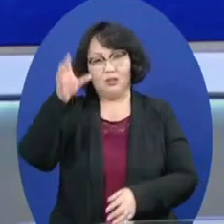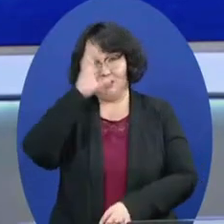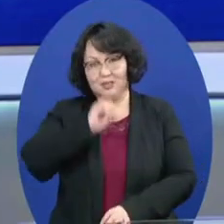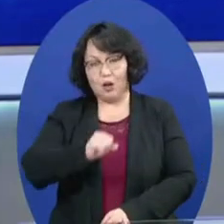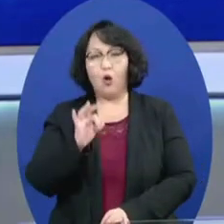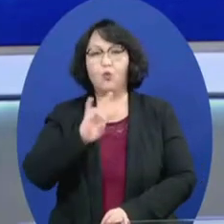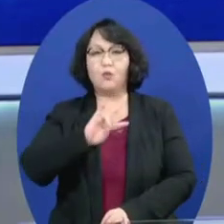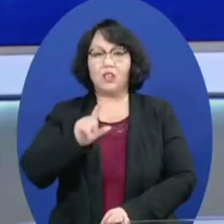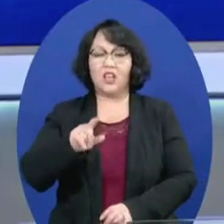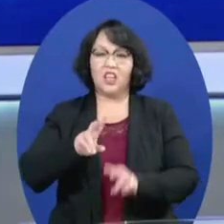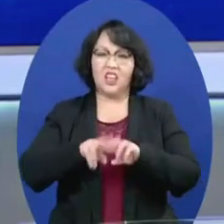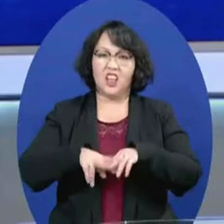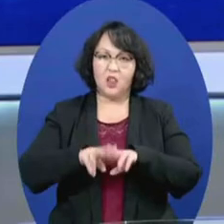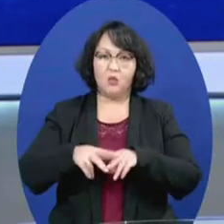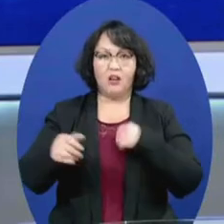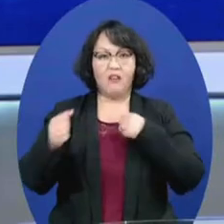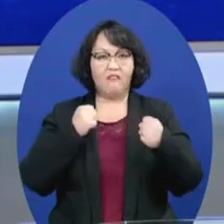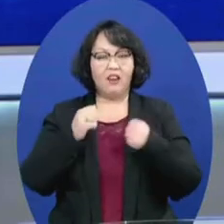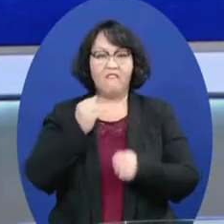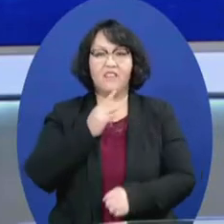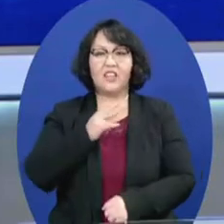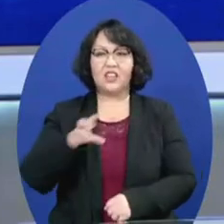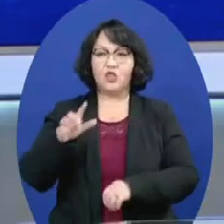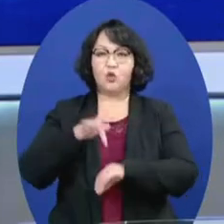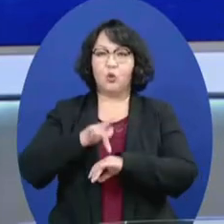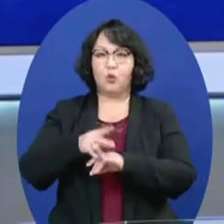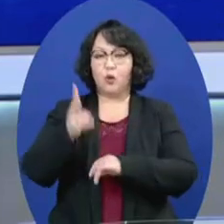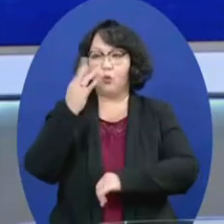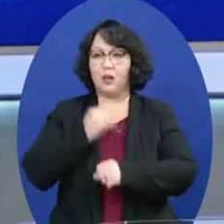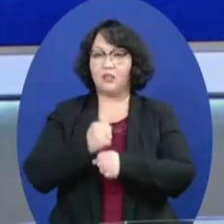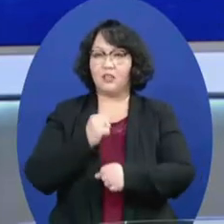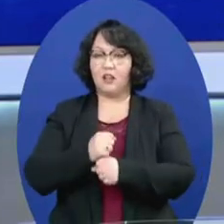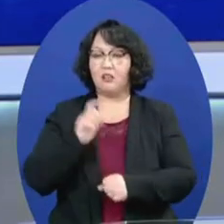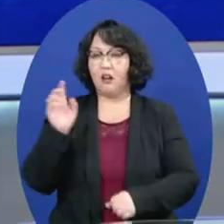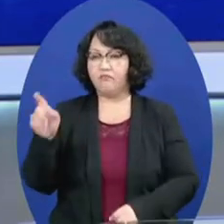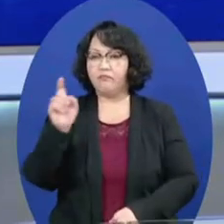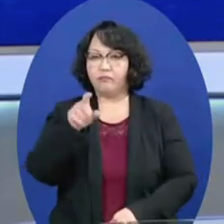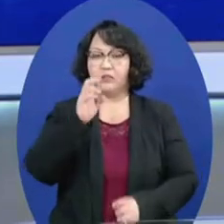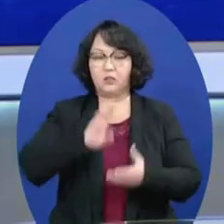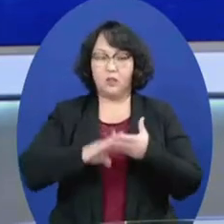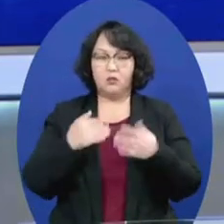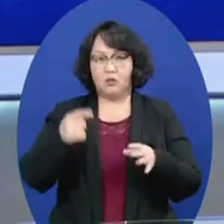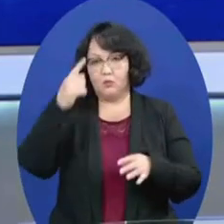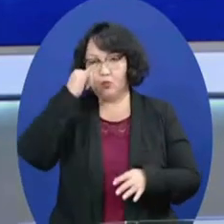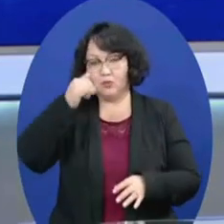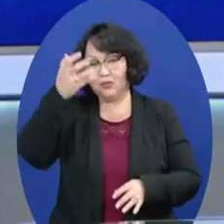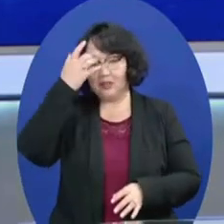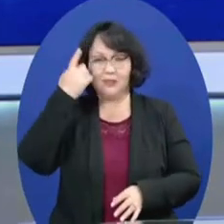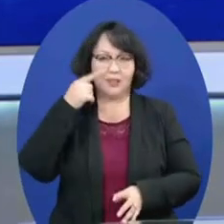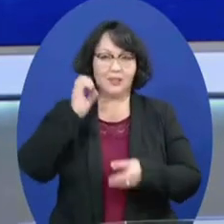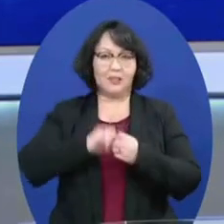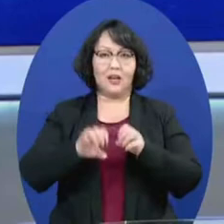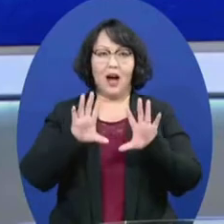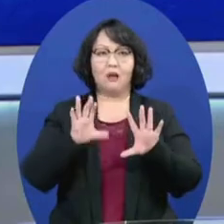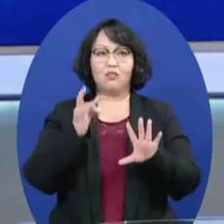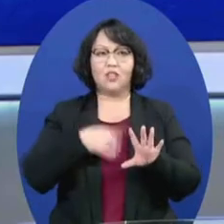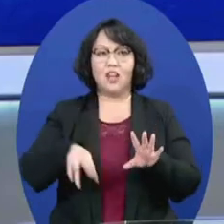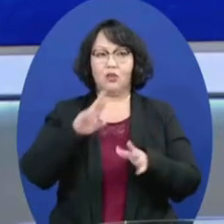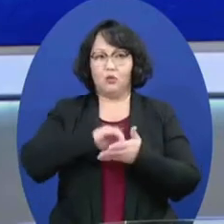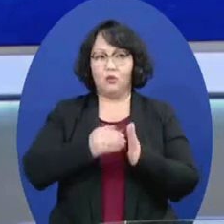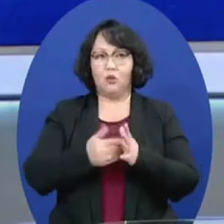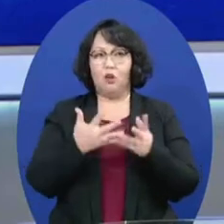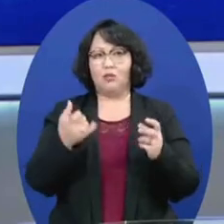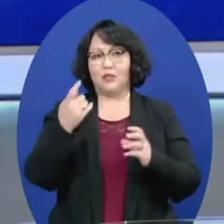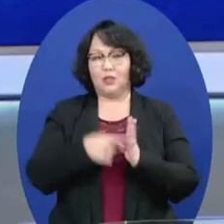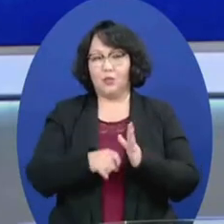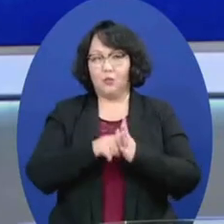сайд Л.Оюун Эрдэнэ улсын их дэлгүүр мөн бэлтгэржүүлэх төвийн үйл ажиллагаатай танилцсан байна. Монгол улсын засгийн газрын санаачилсан 10 их наядын төлөвлөгөө нь